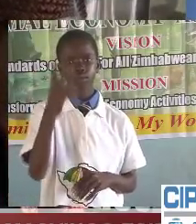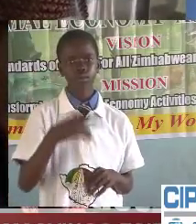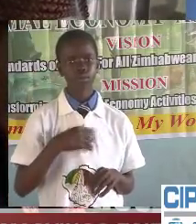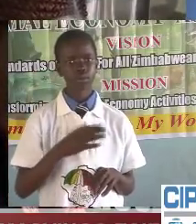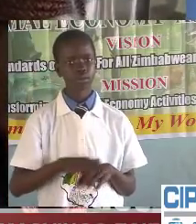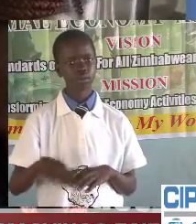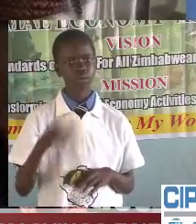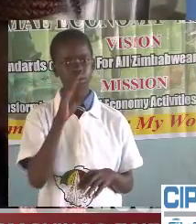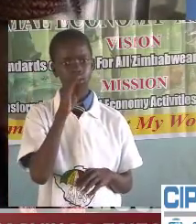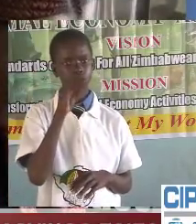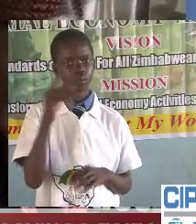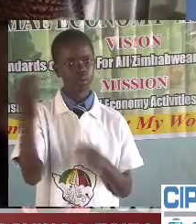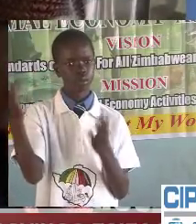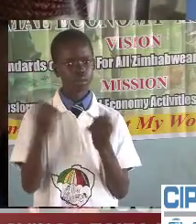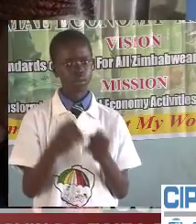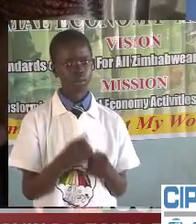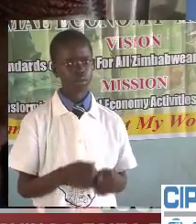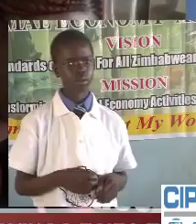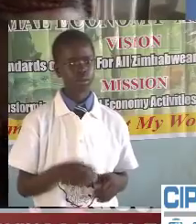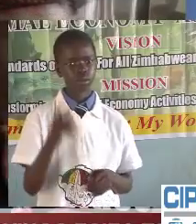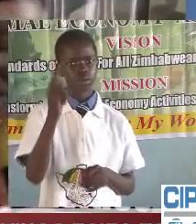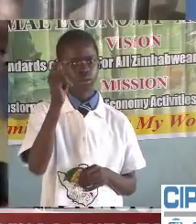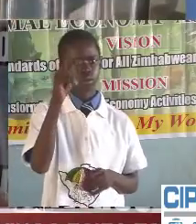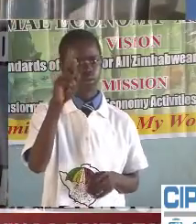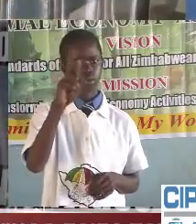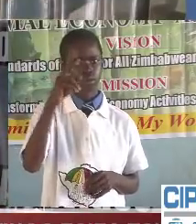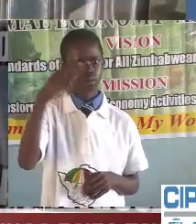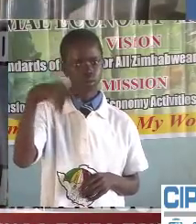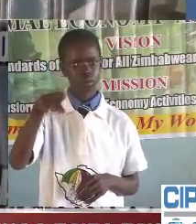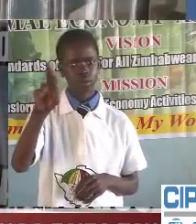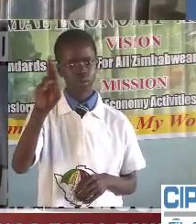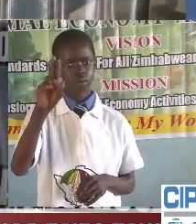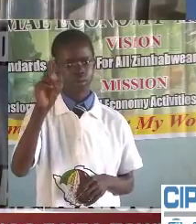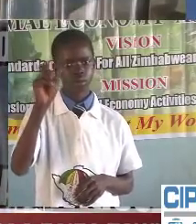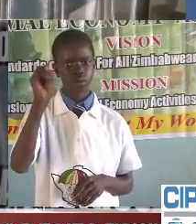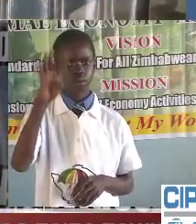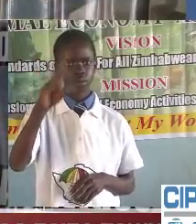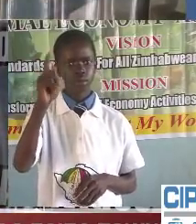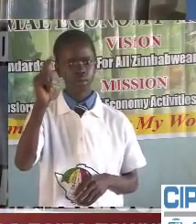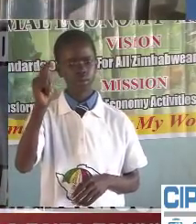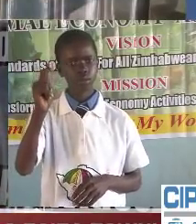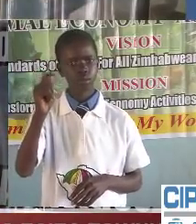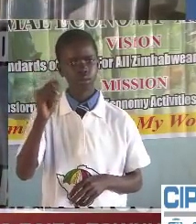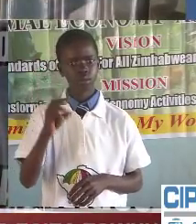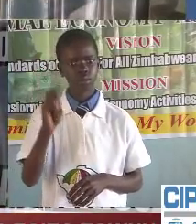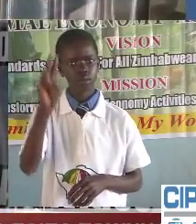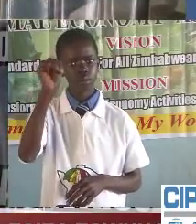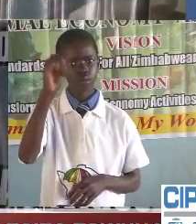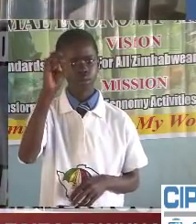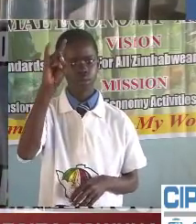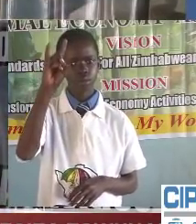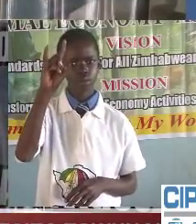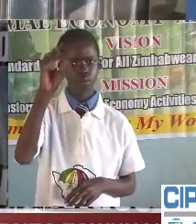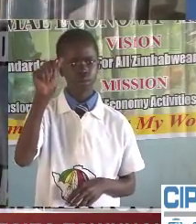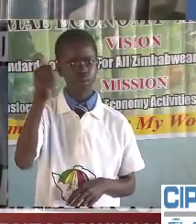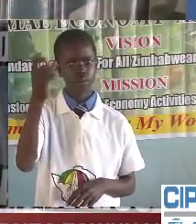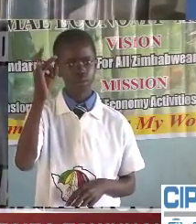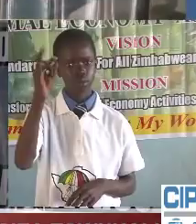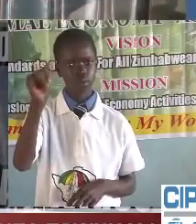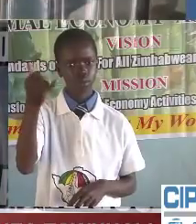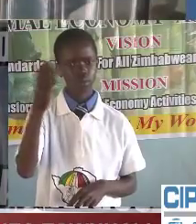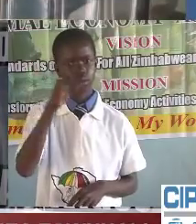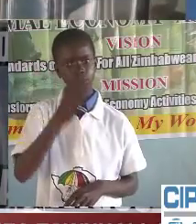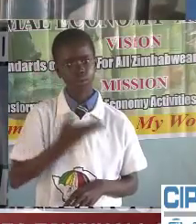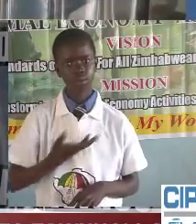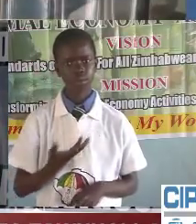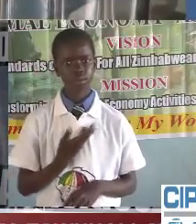wandichadana Mr. Trust Maka vanova ivo independent candidate vari kuzama kuda kuitawo councillor